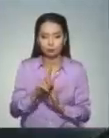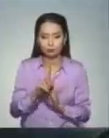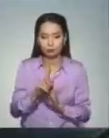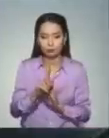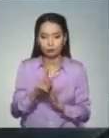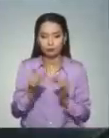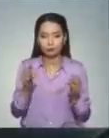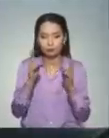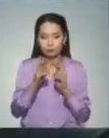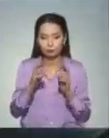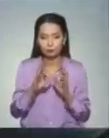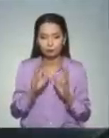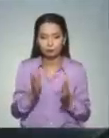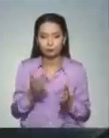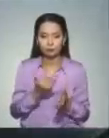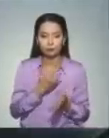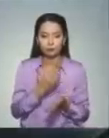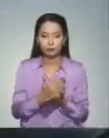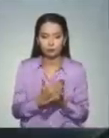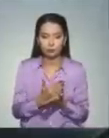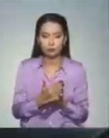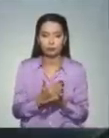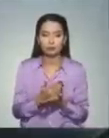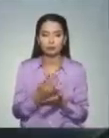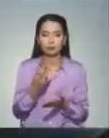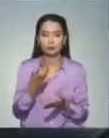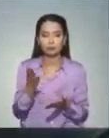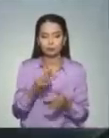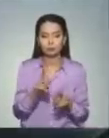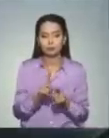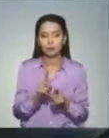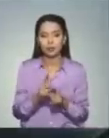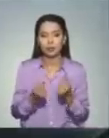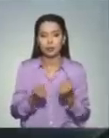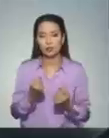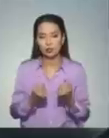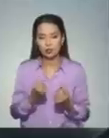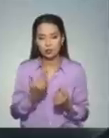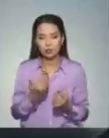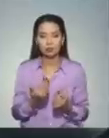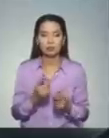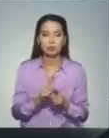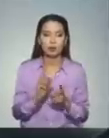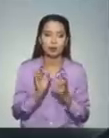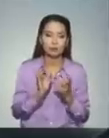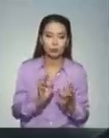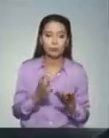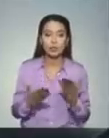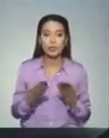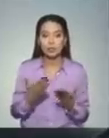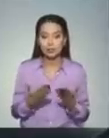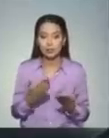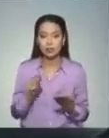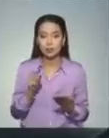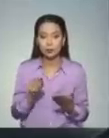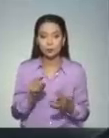непосредственно директор. То есть у нас есть три способа доставки, то есть это у нас железнодорожный транспорт, это у нас рейсовый автобус. Если данные